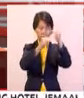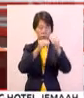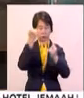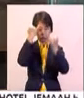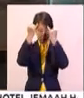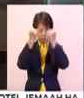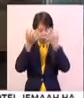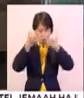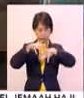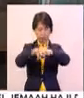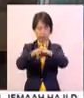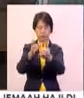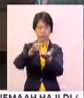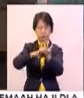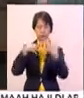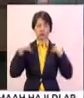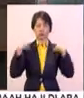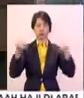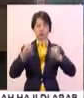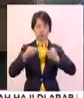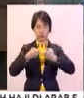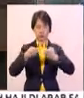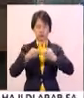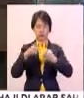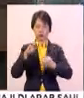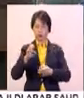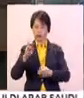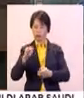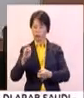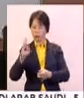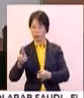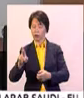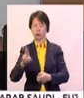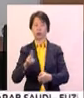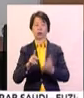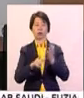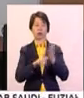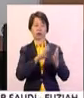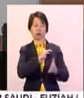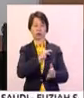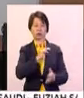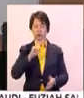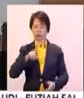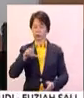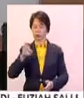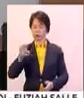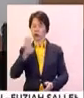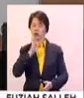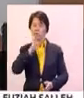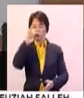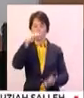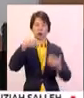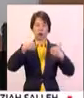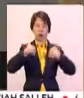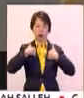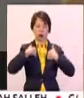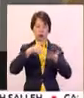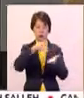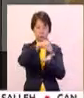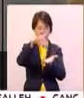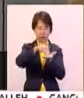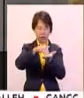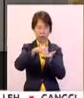inisiatif pelaksanaan rekod kesihatan elektronik EMR, kata Timbalan Menteri Dr. Lee Boon Chye, adalah bagi mewujudkan pangkalan